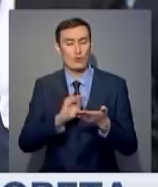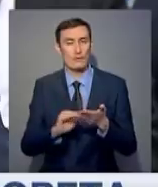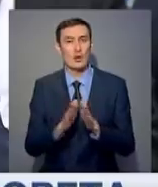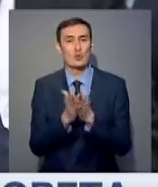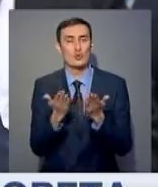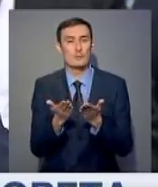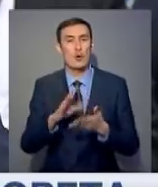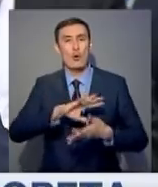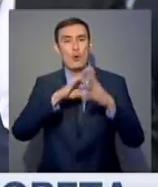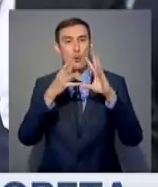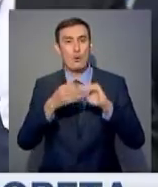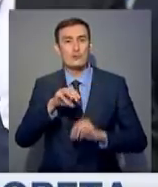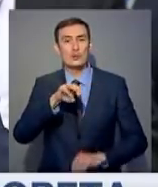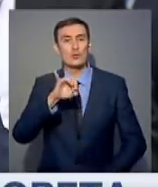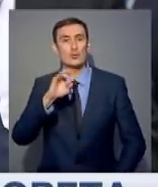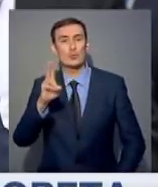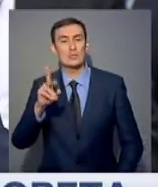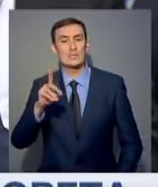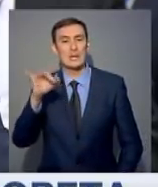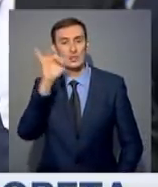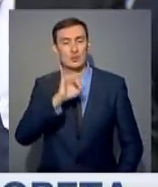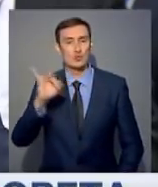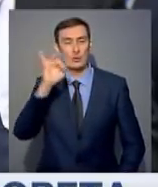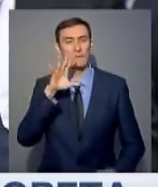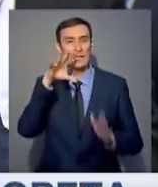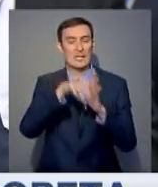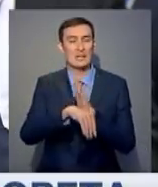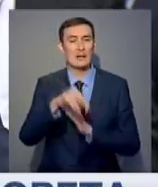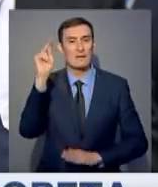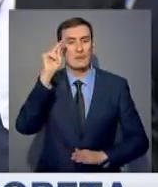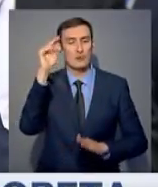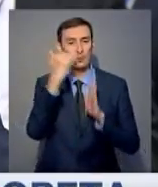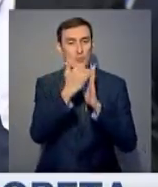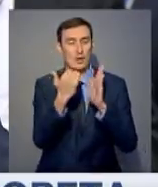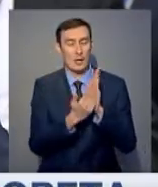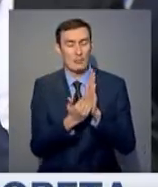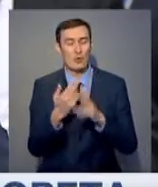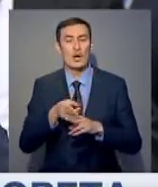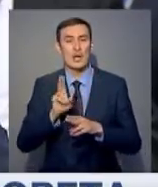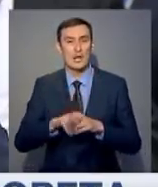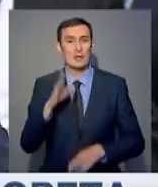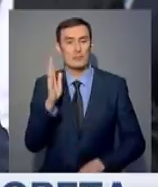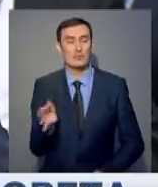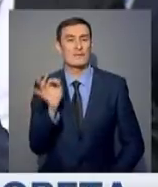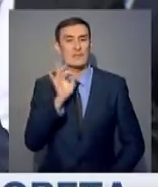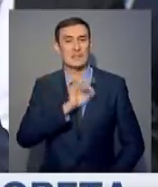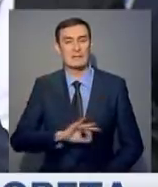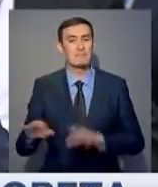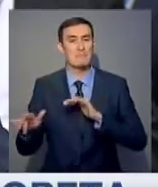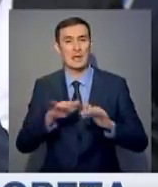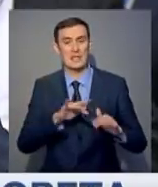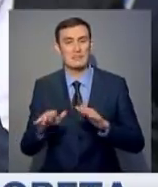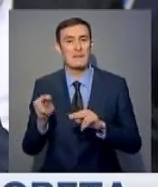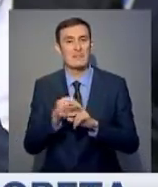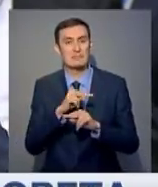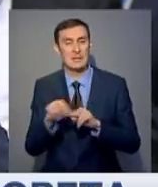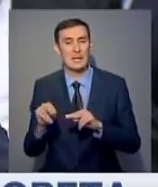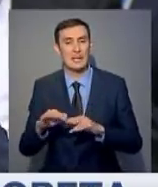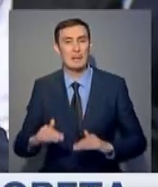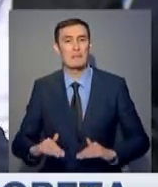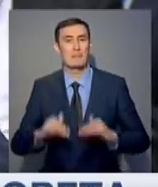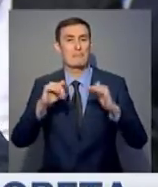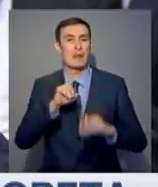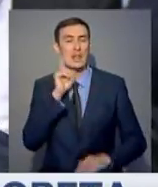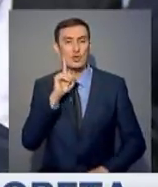тюркская история и начатое во внедрении в школьные программы уверен это станет эффективным механизмом воспитания молодежи